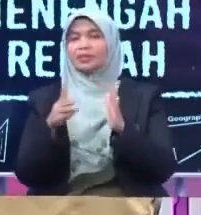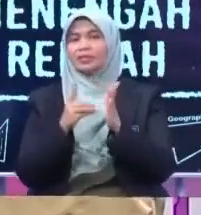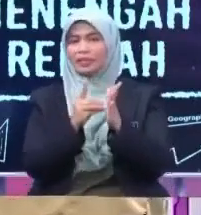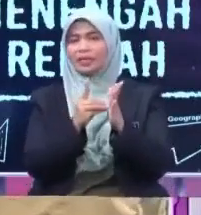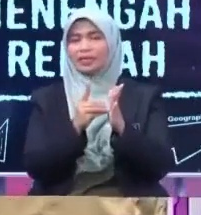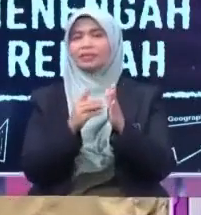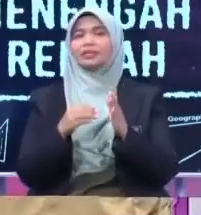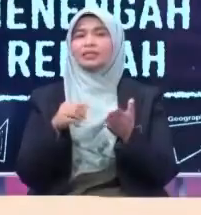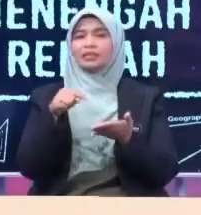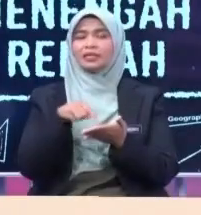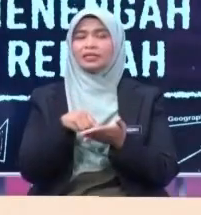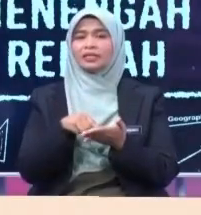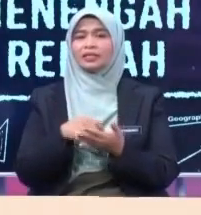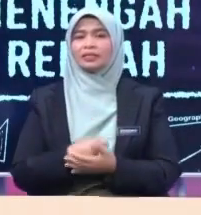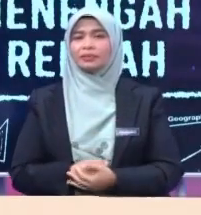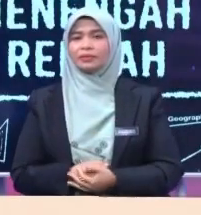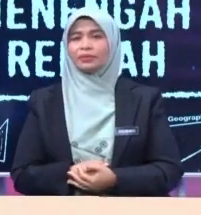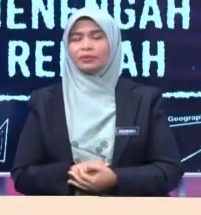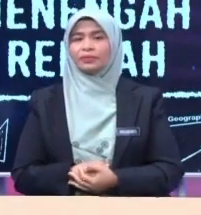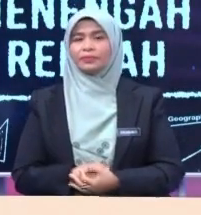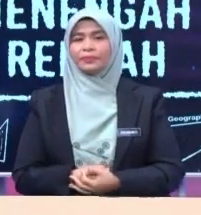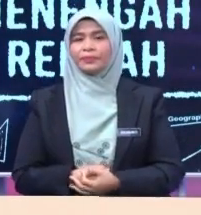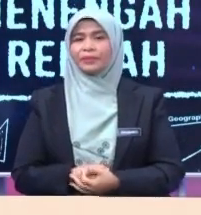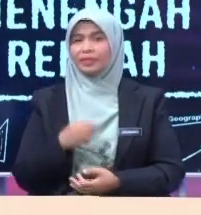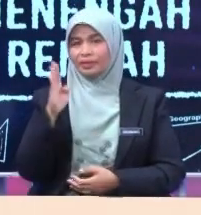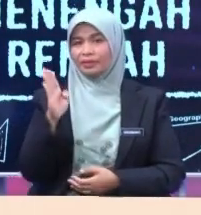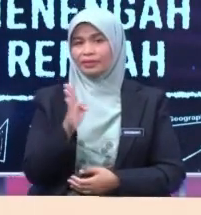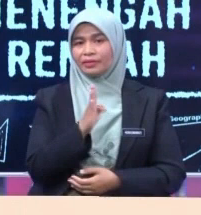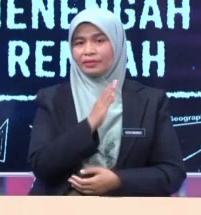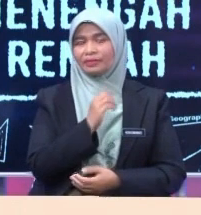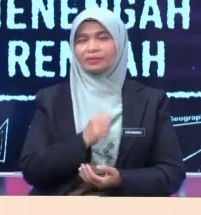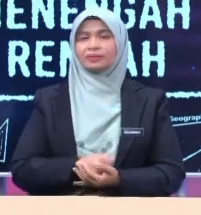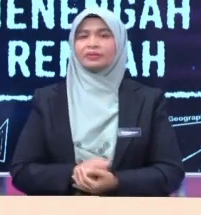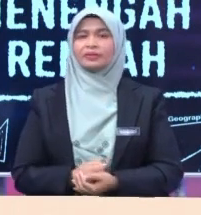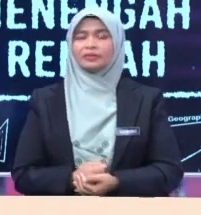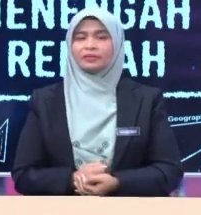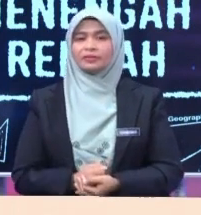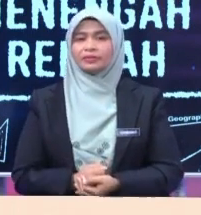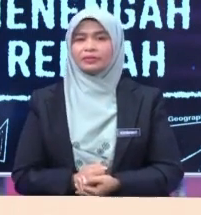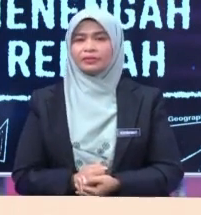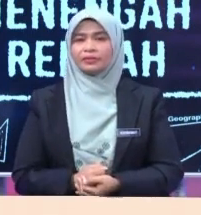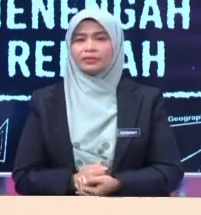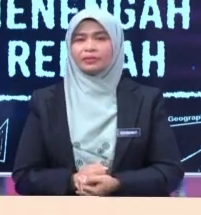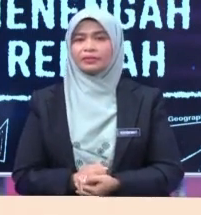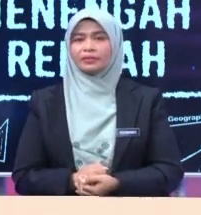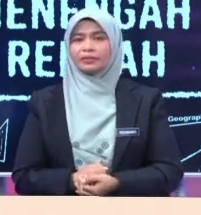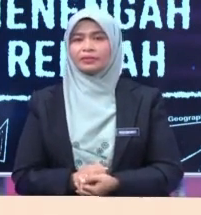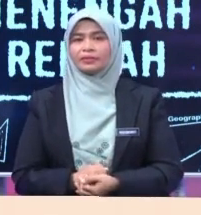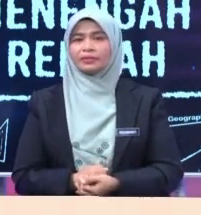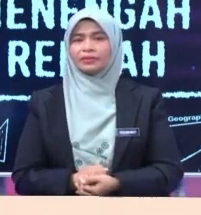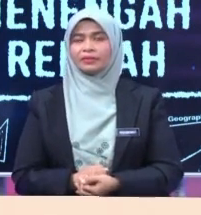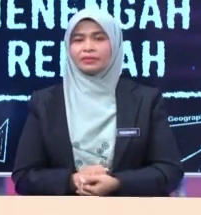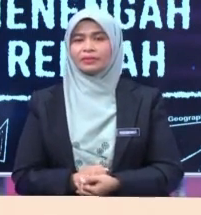terdapat di sini, ya ayyuhallazina amanu aminu billahi wa rasulihi wal kitabil ladzi nazzala ala rasulihi